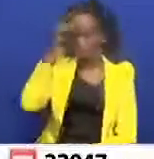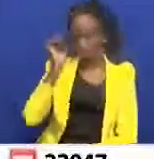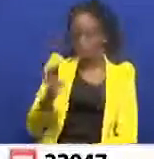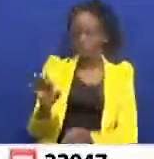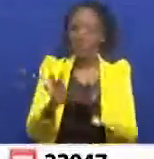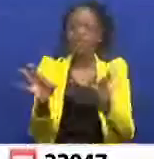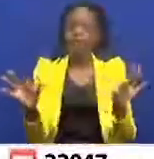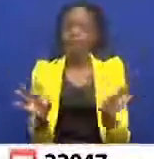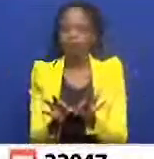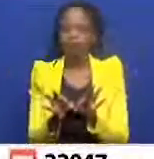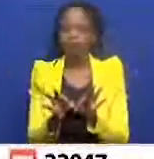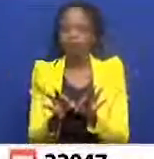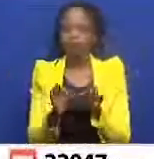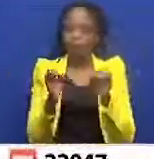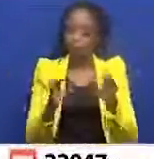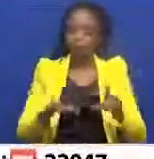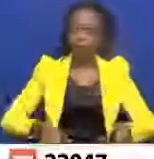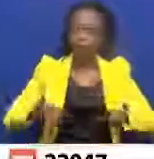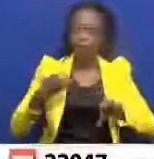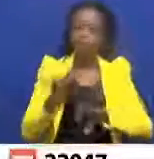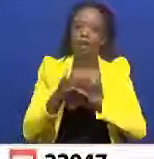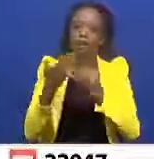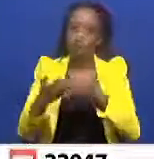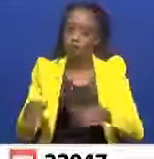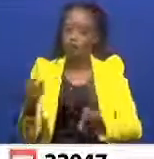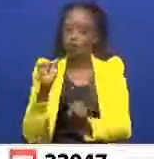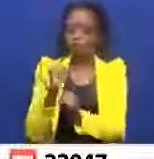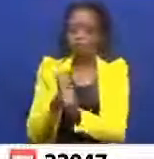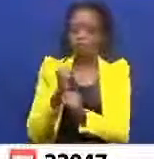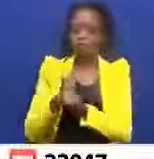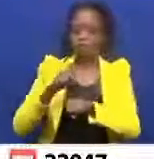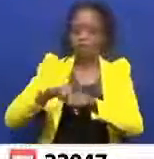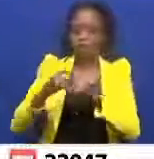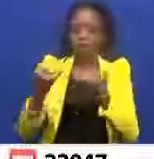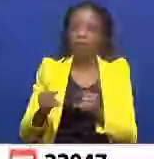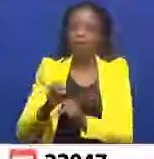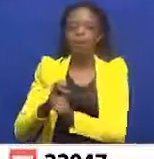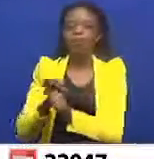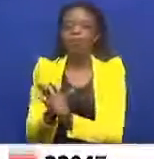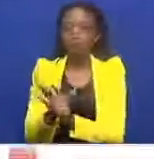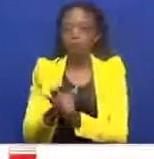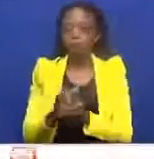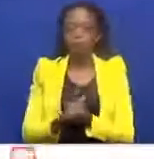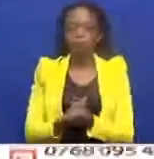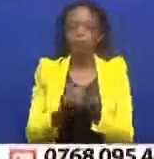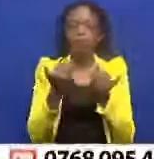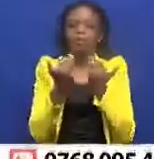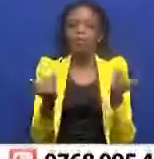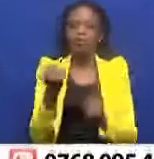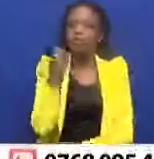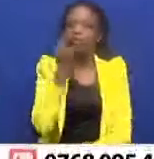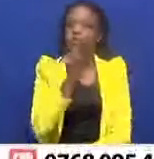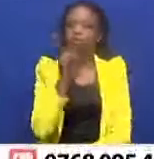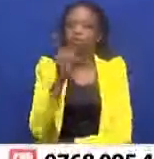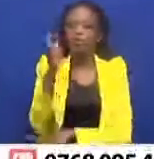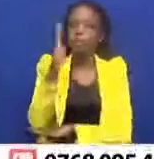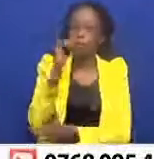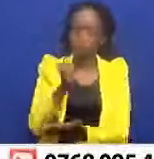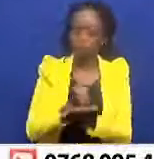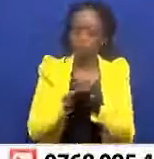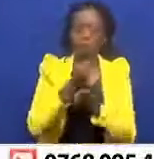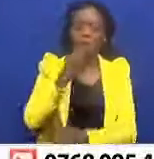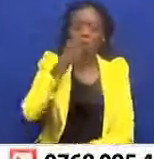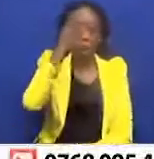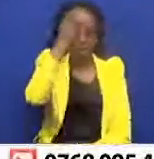changamoto wanazopitia, ikiwamo kupoteza ajira kipindi hiki cha janga la corona. Watoto ambao Mungu amesaidia wazazi